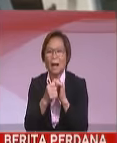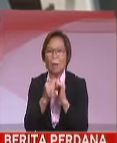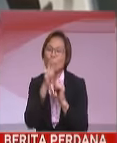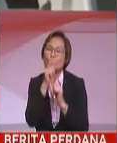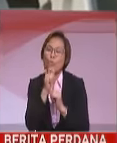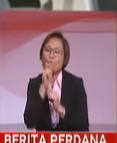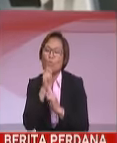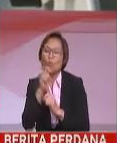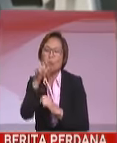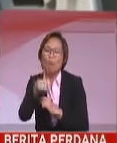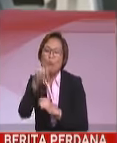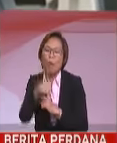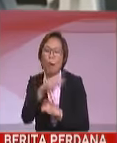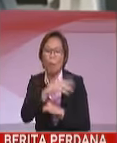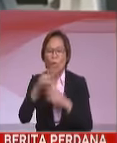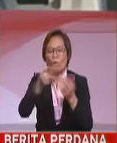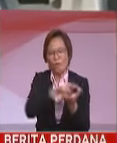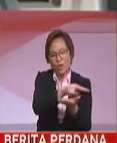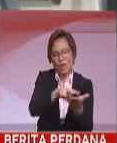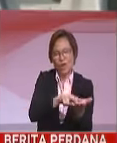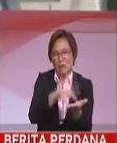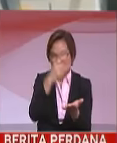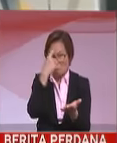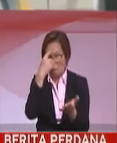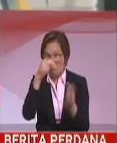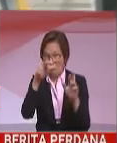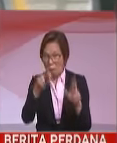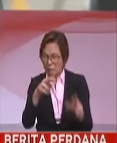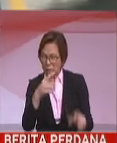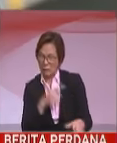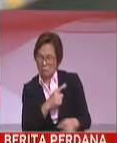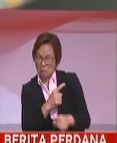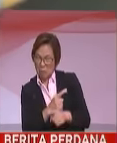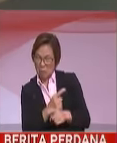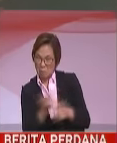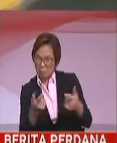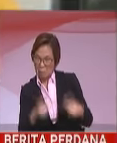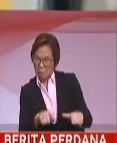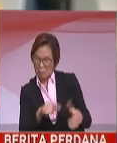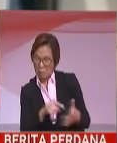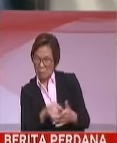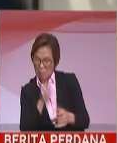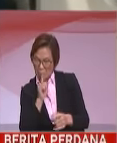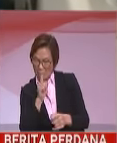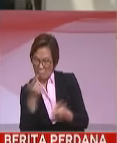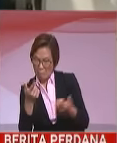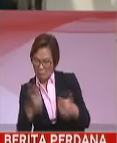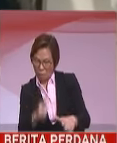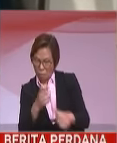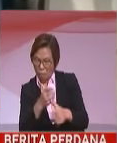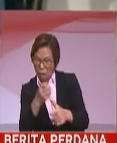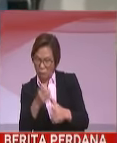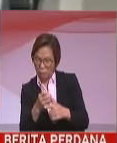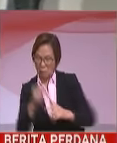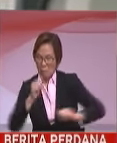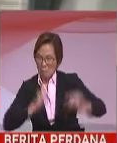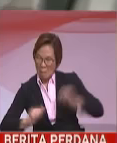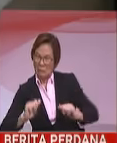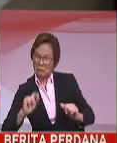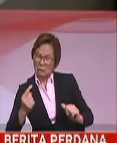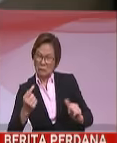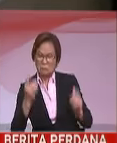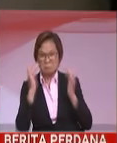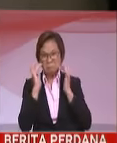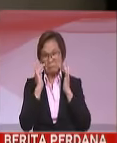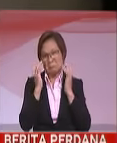dan minuman. Bagaimanapun, video ini diragui warganet sama ada insiden ini benar-benar berlaku atau lakonan.